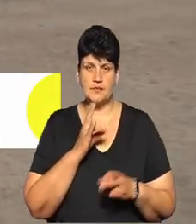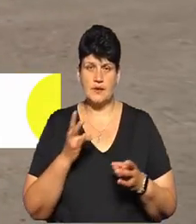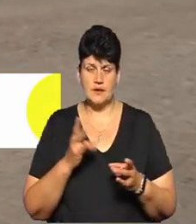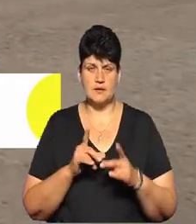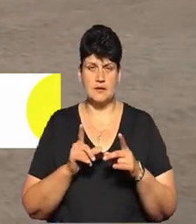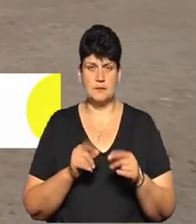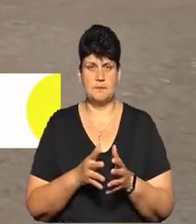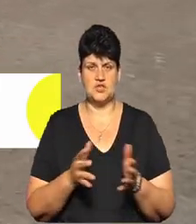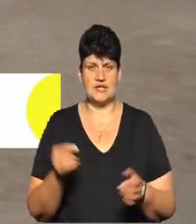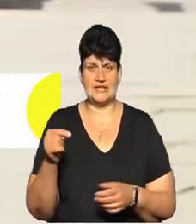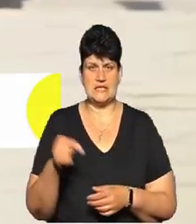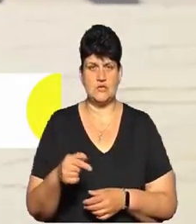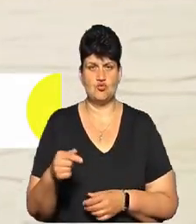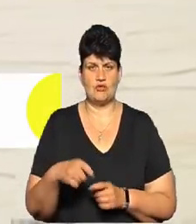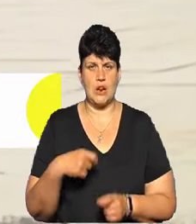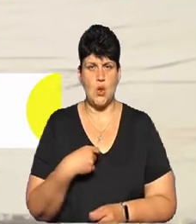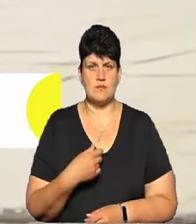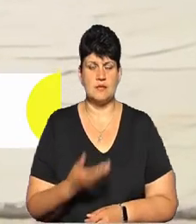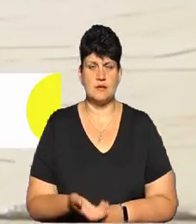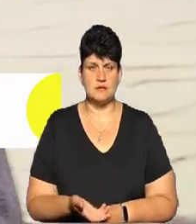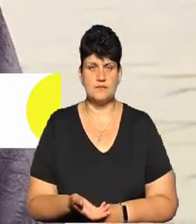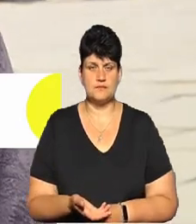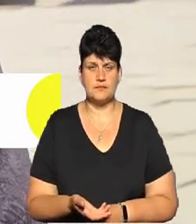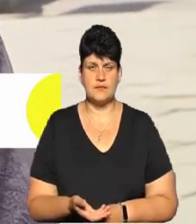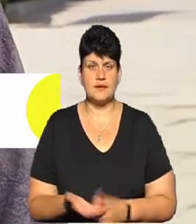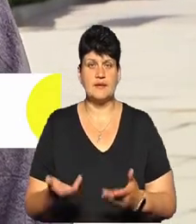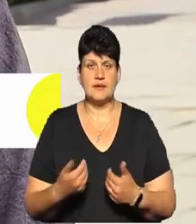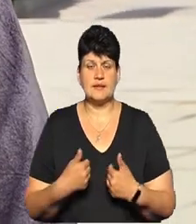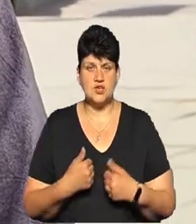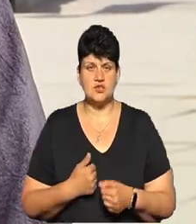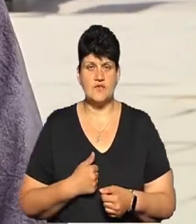тисячі кілометрів. Где наши войска, где